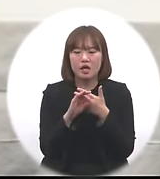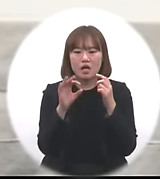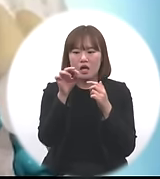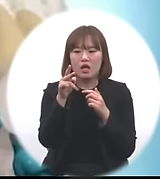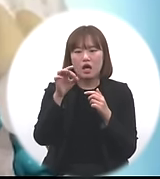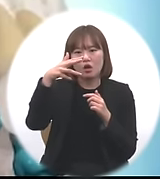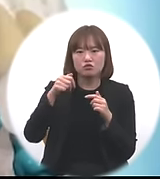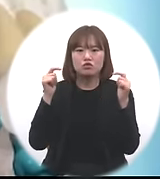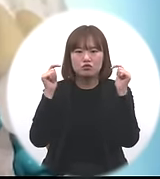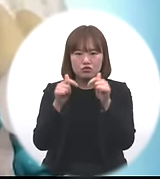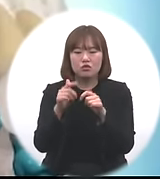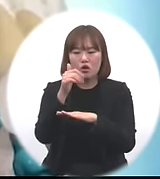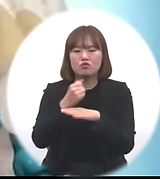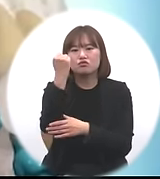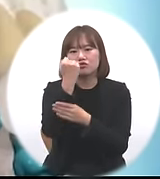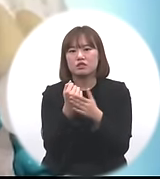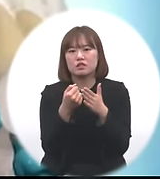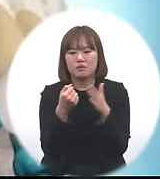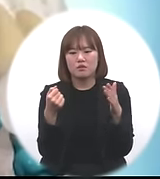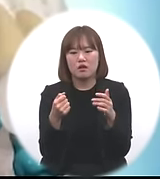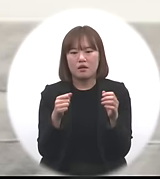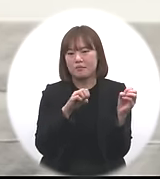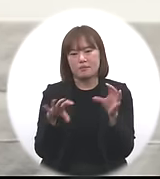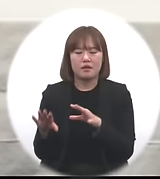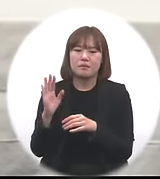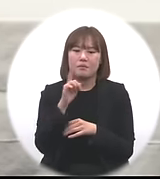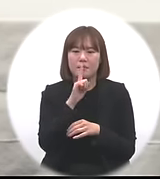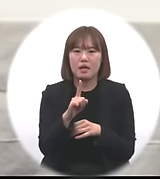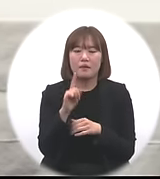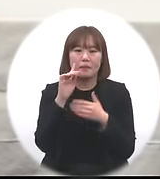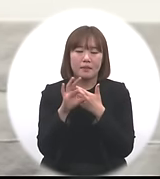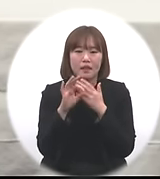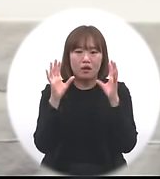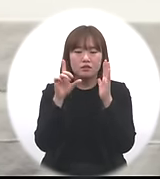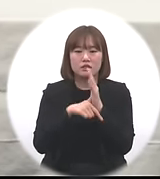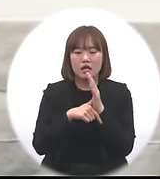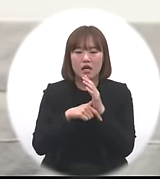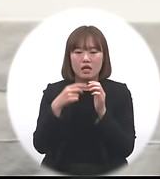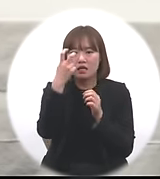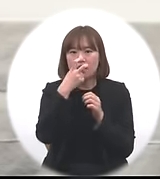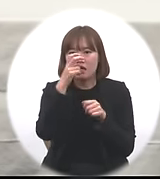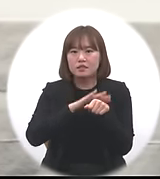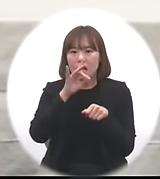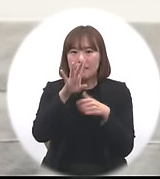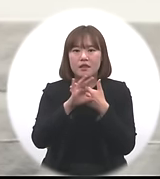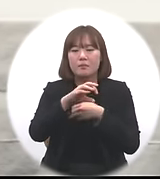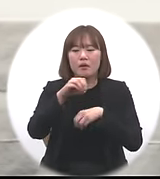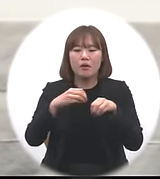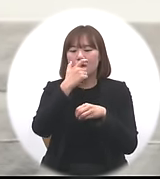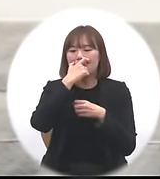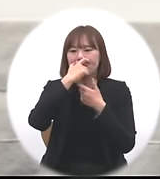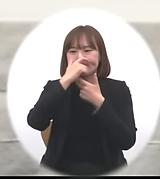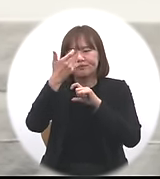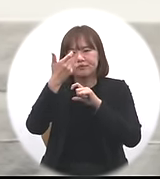연구치가 나올 자리를 그 충치로 인해서 잃게 되는 겁니다. 어렸을 때 충치 관리가 안된 것이 부정교합을 만들